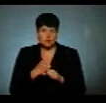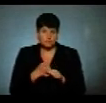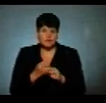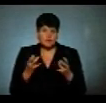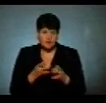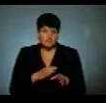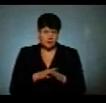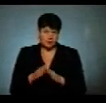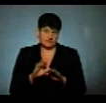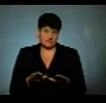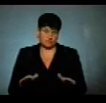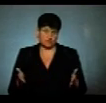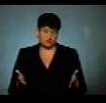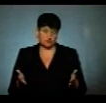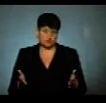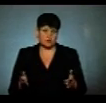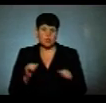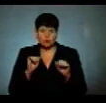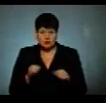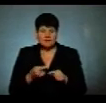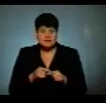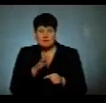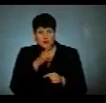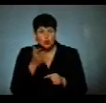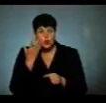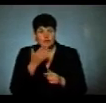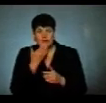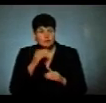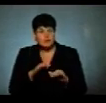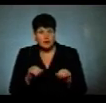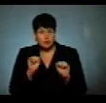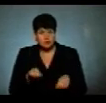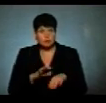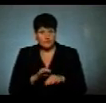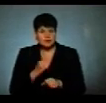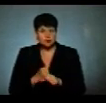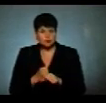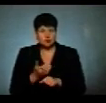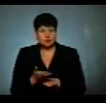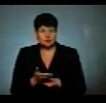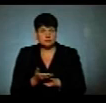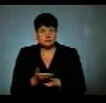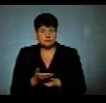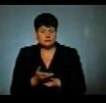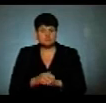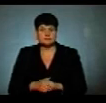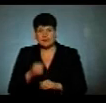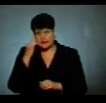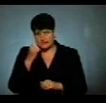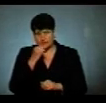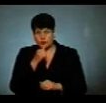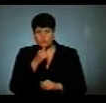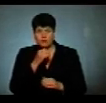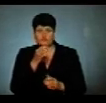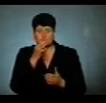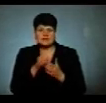треба зробити в садочку. І, можливо, цей період, коли немає дітей, в цей час можна ці роботи провести в силу працівників садочку. Дякуємо і спробуємо